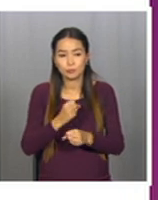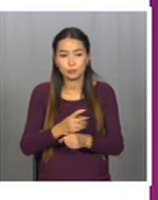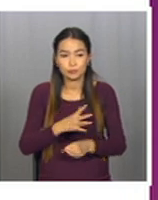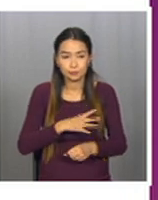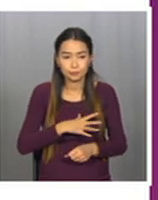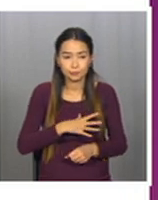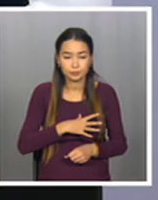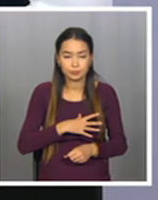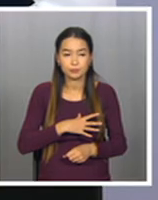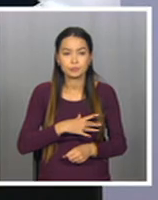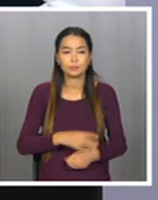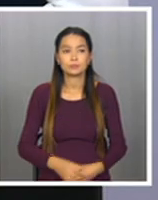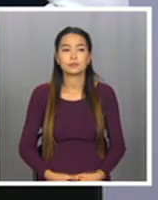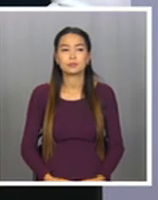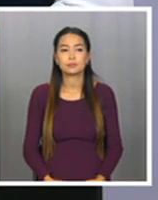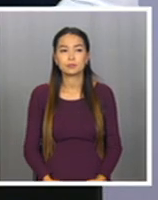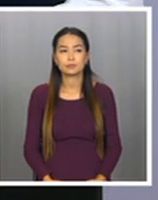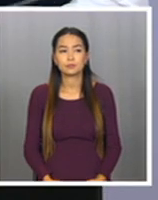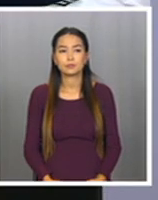жасаған екен.